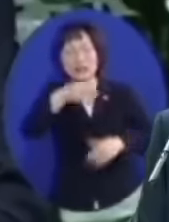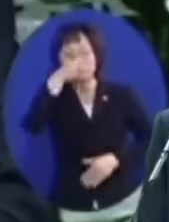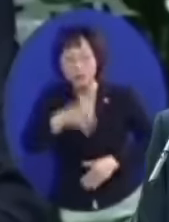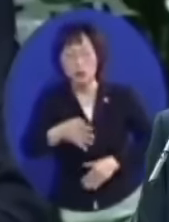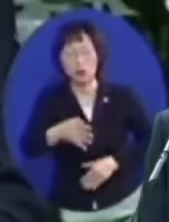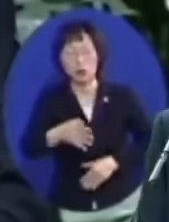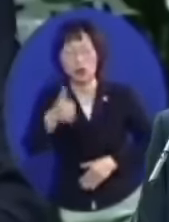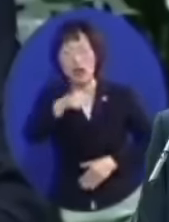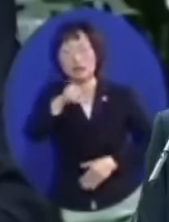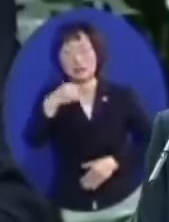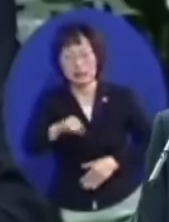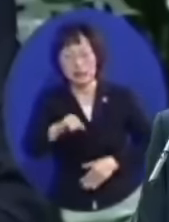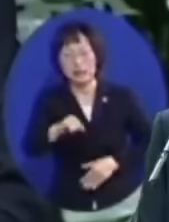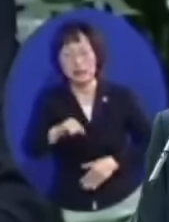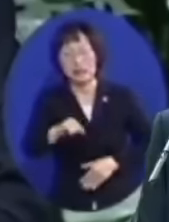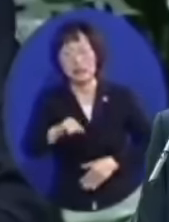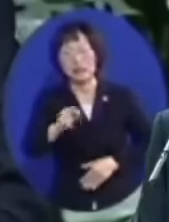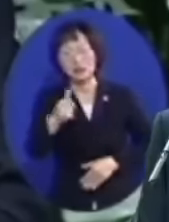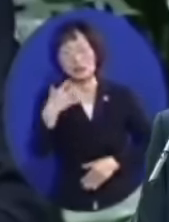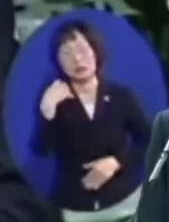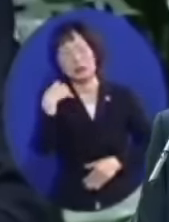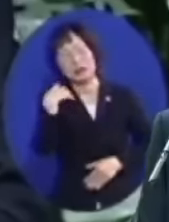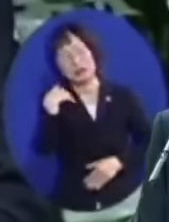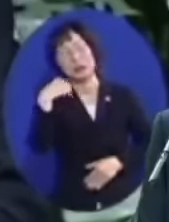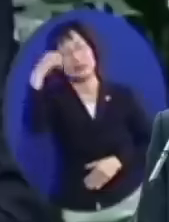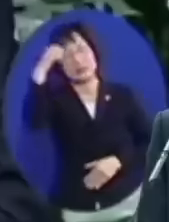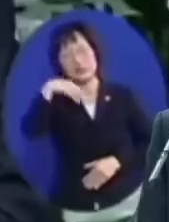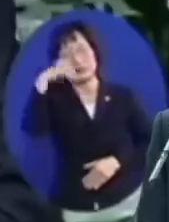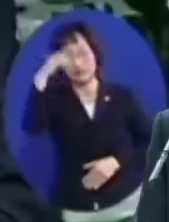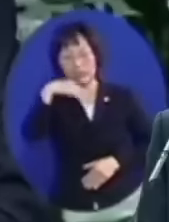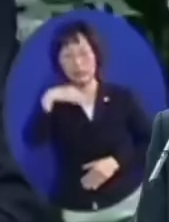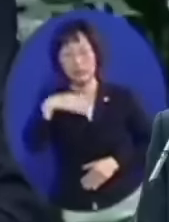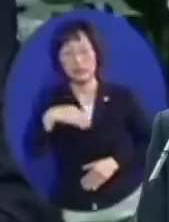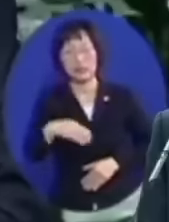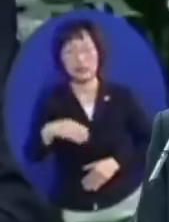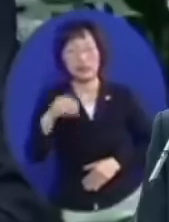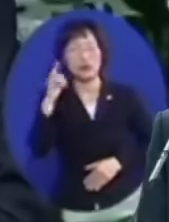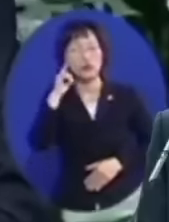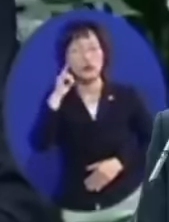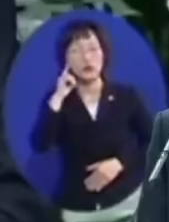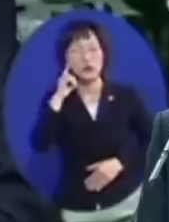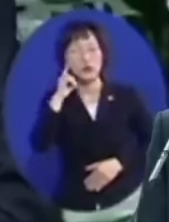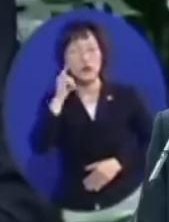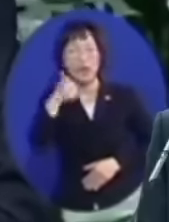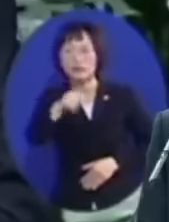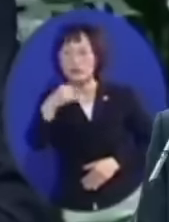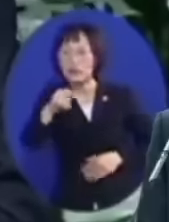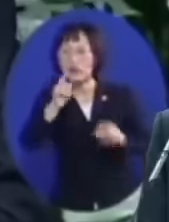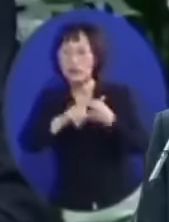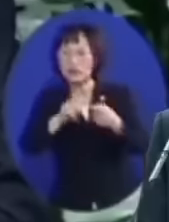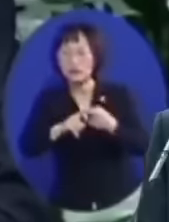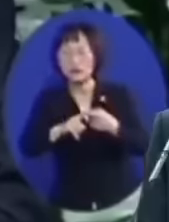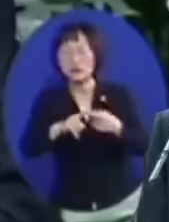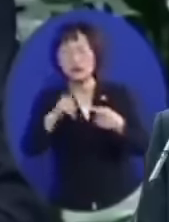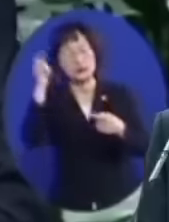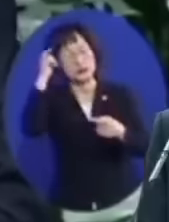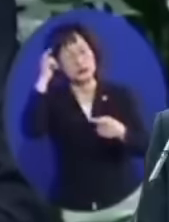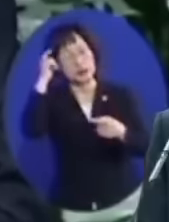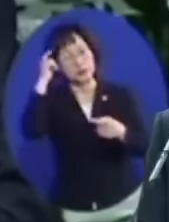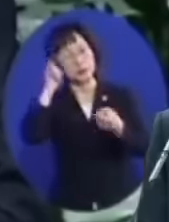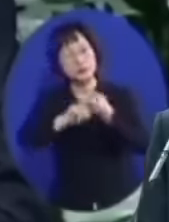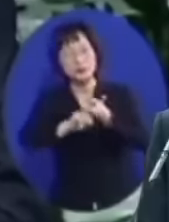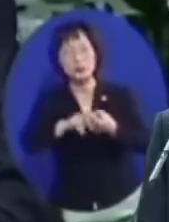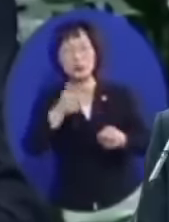그냥 거추장스러운 부속품에 불과한 것입니다. 교육에 대한 관심도 없었고 뭘 먹고 뭘 입고